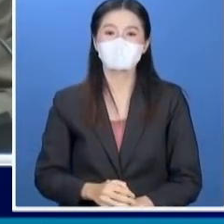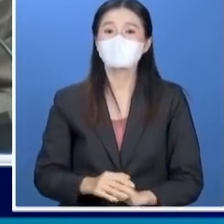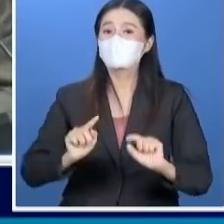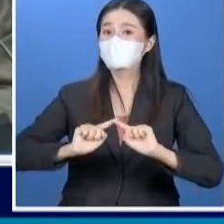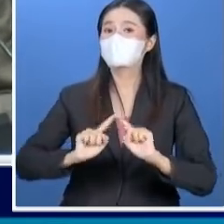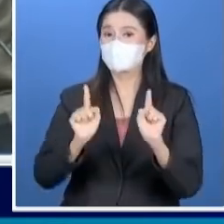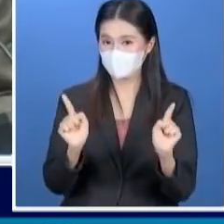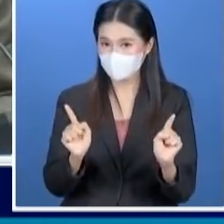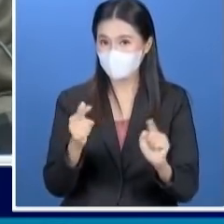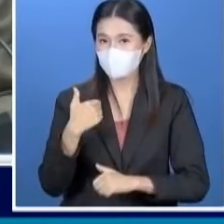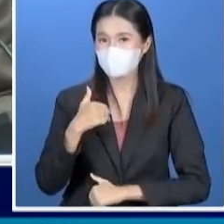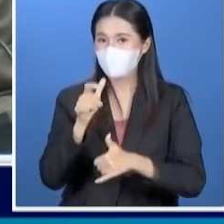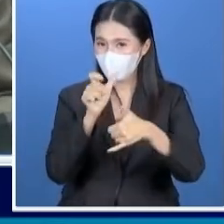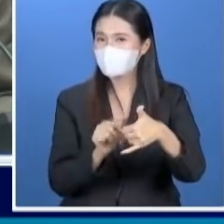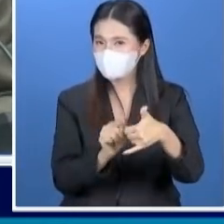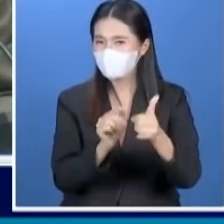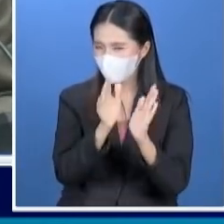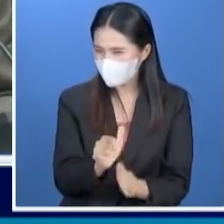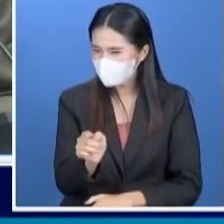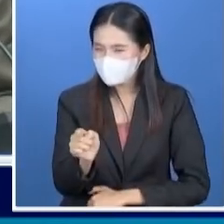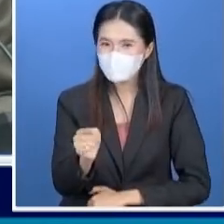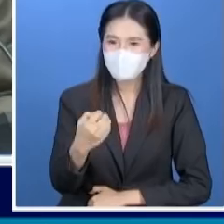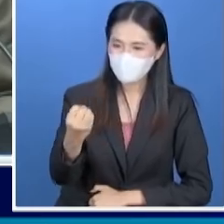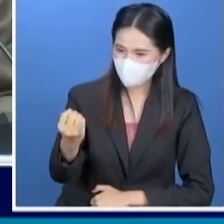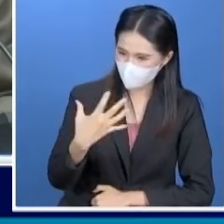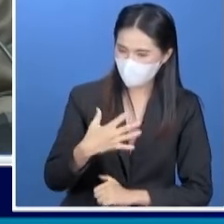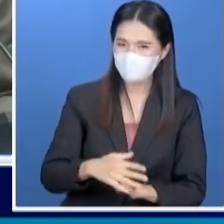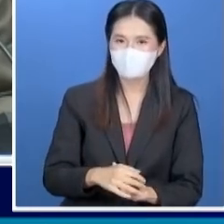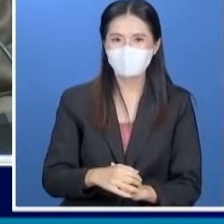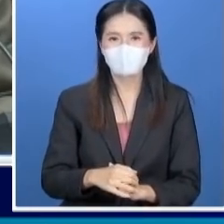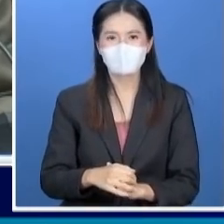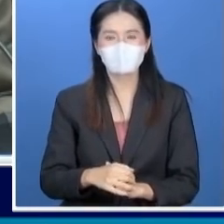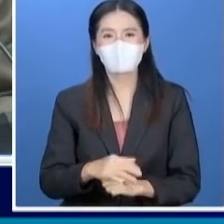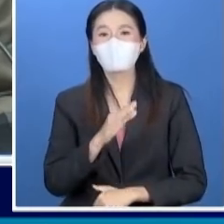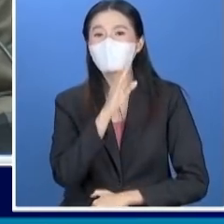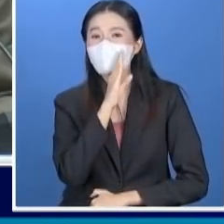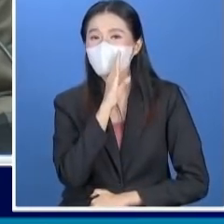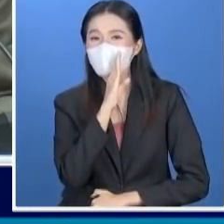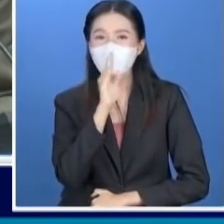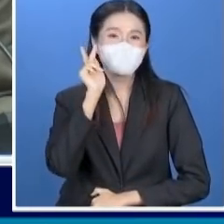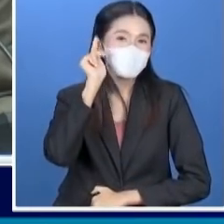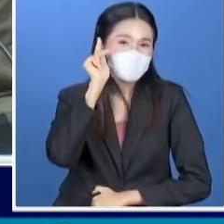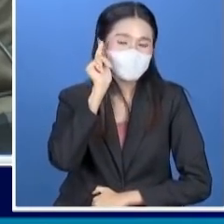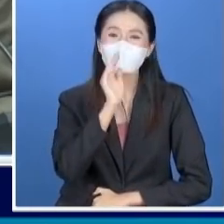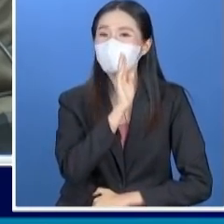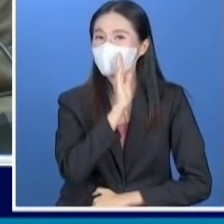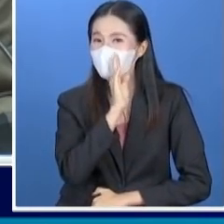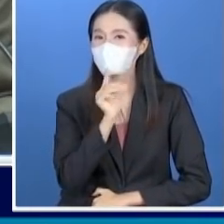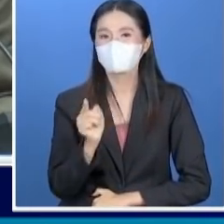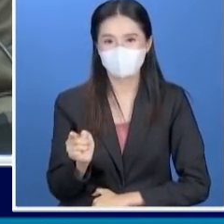ต่กรณีที่มีบุคคลที่ให้การสร้างข่าวออกข่าวนะครับท